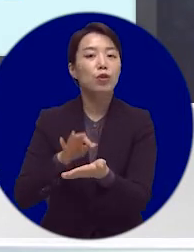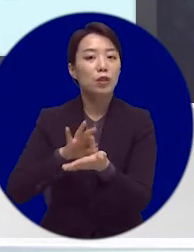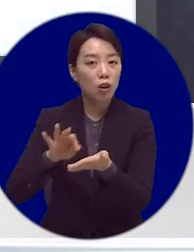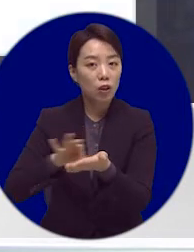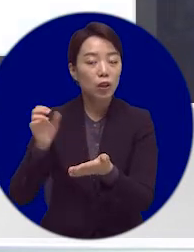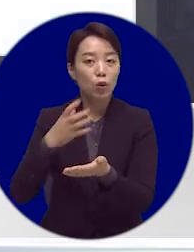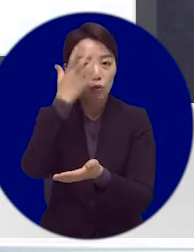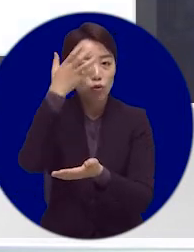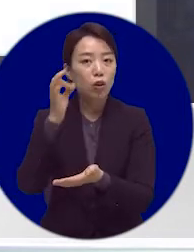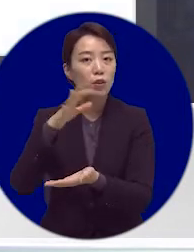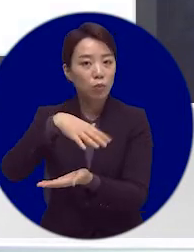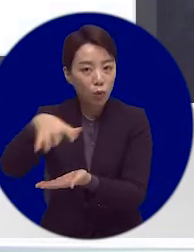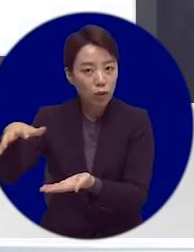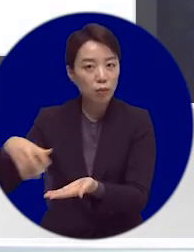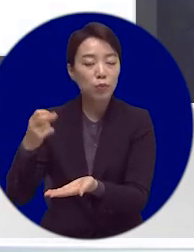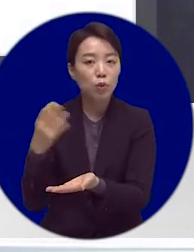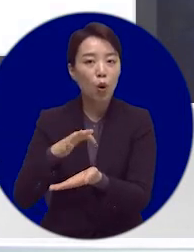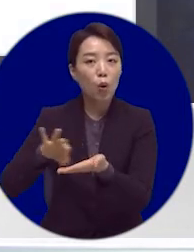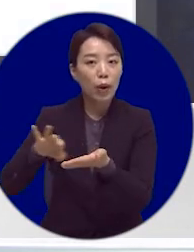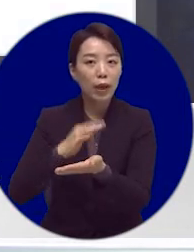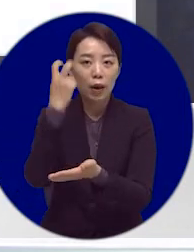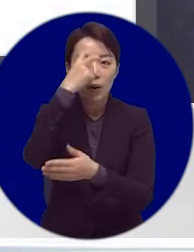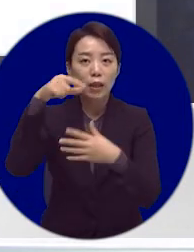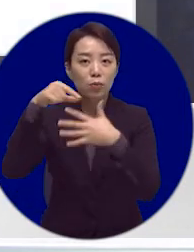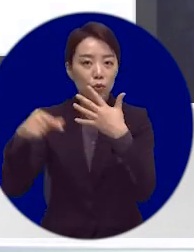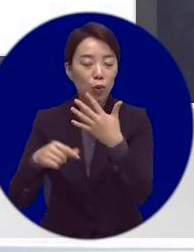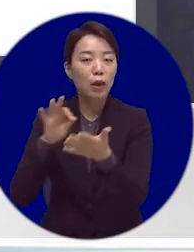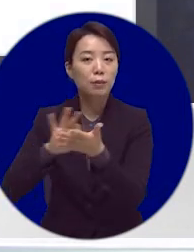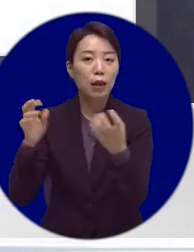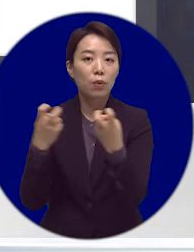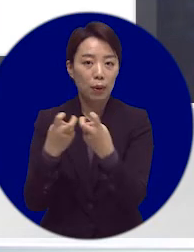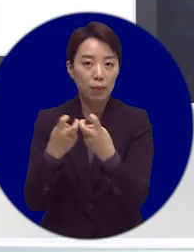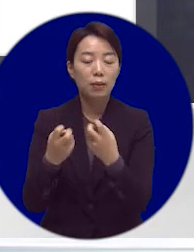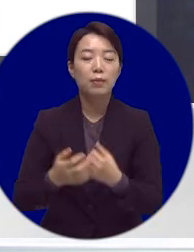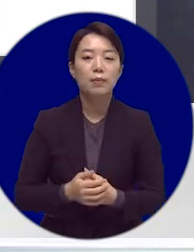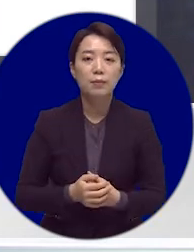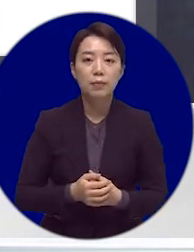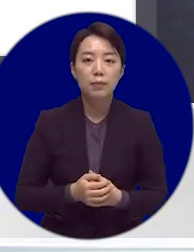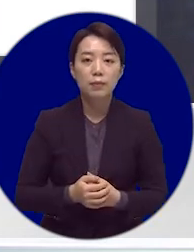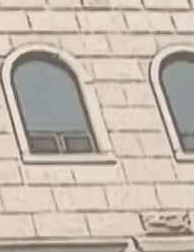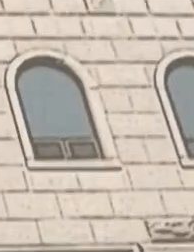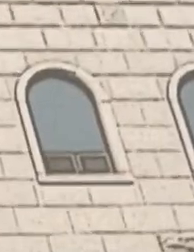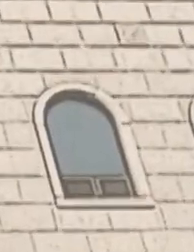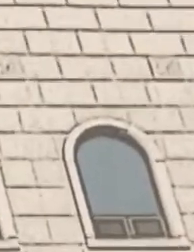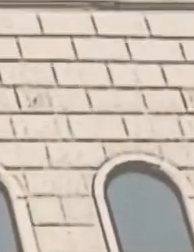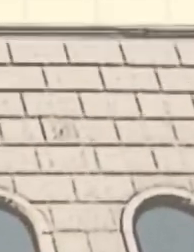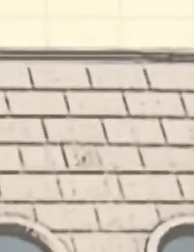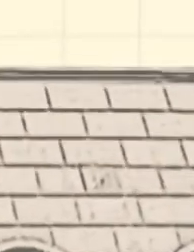후원회 및 후원금 모금, 회계관리 프로그램 활용 방법 등을 안내합니다.